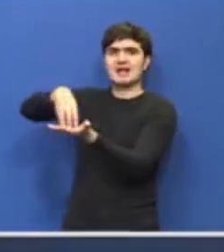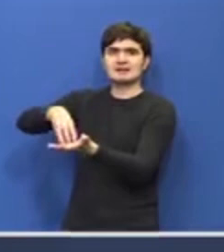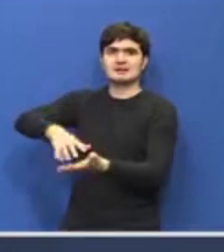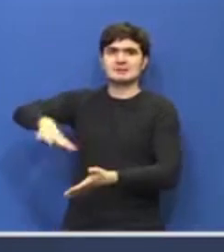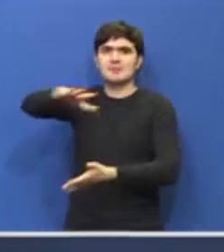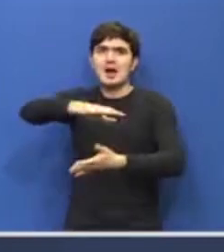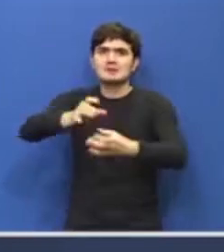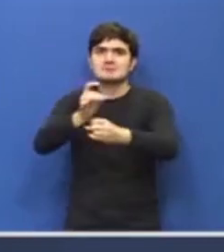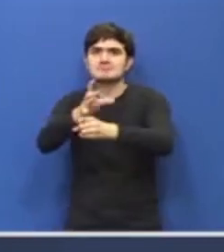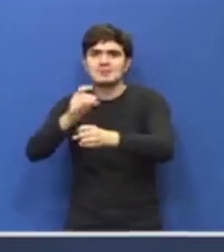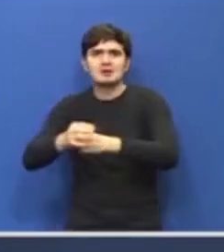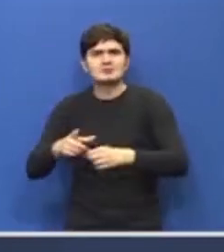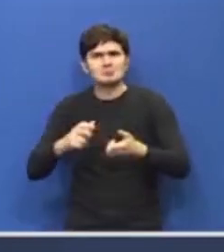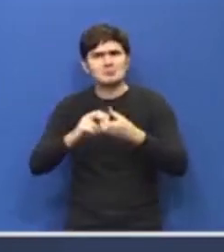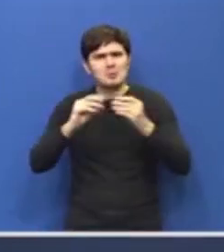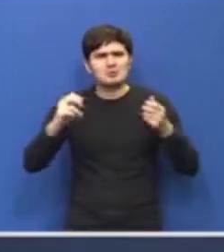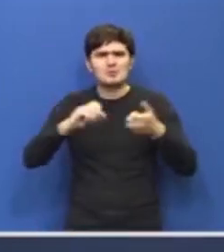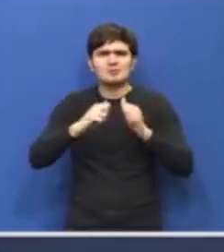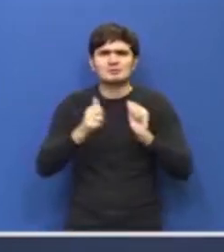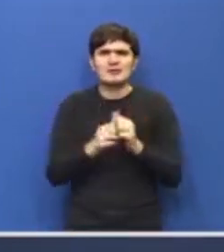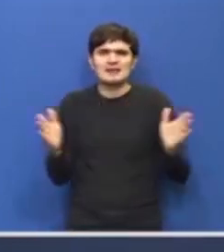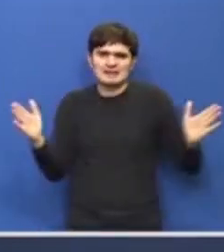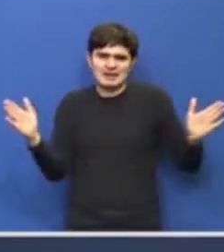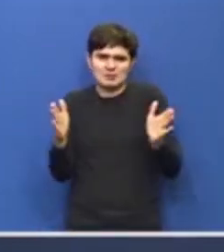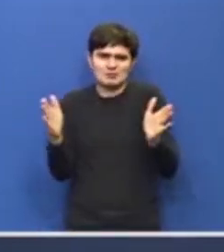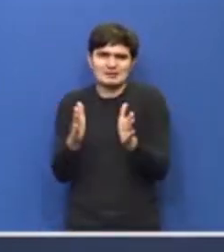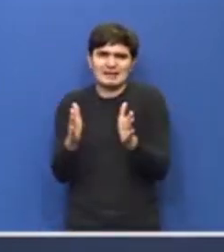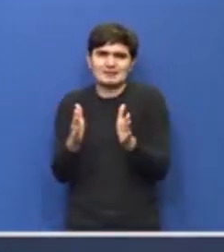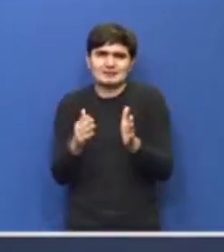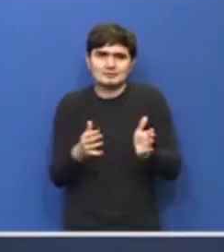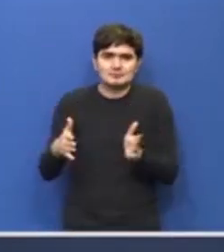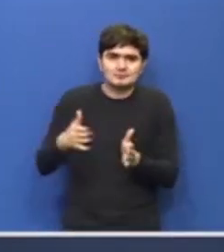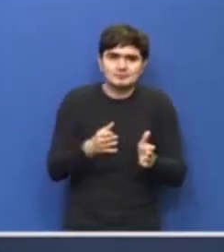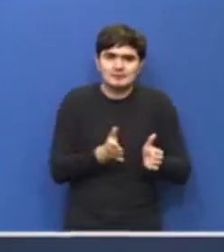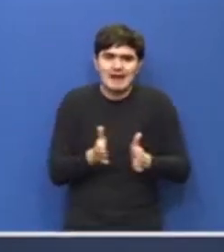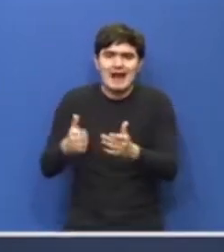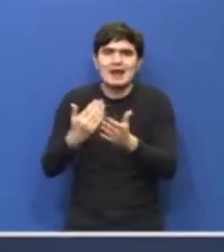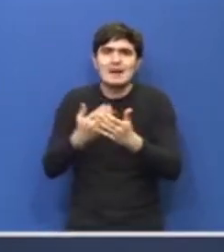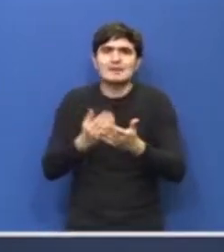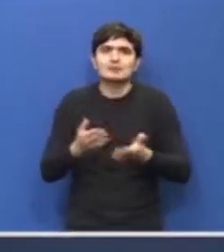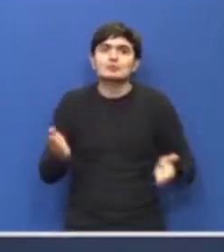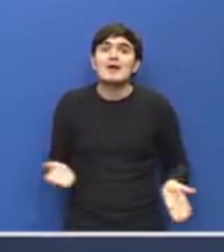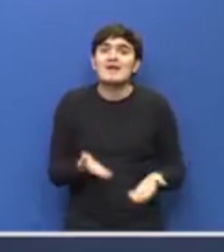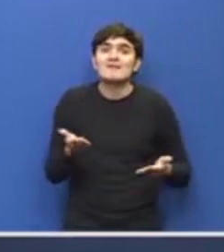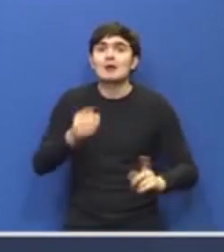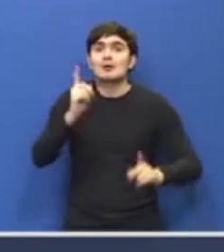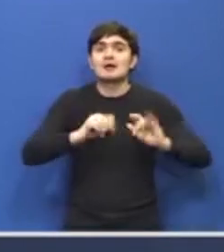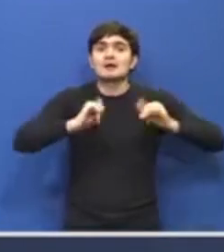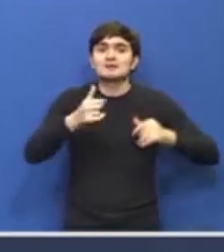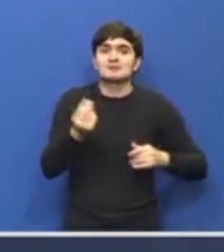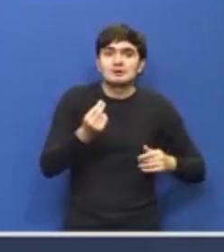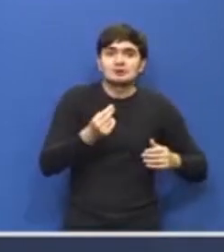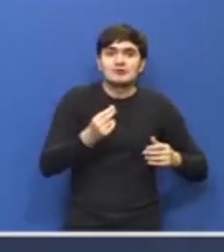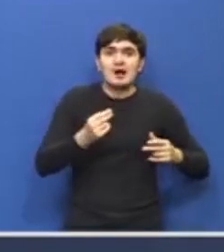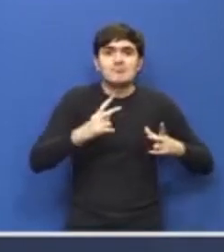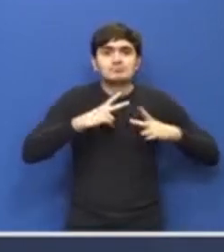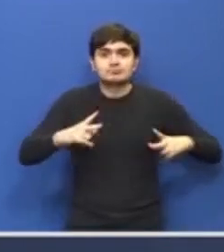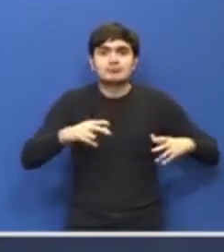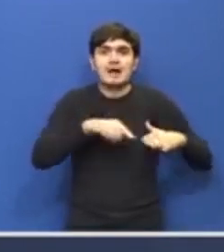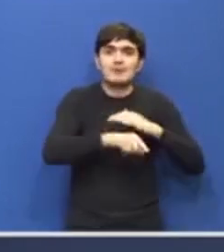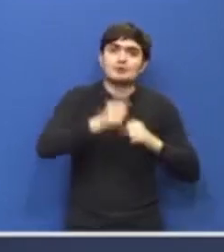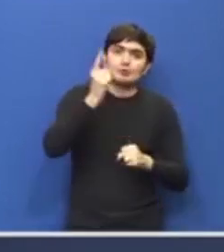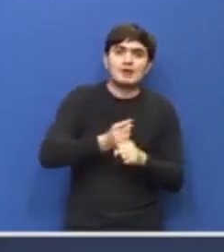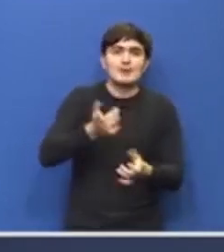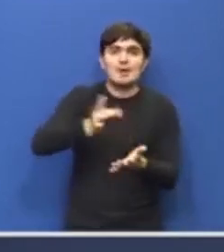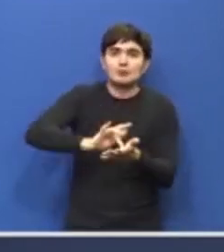comerciale. Sunt multiple aspecte, faptul că îngustează căile de evacuare, în situația în care ar fi un eveniment nefericit și ar trebui să se